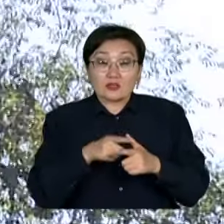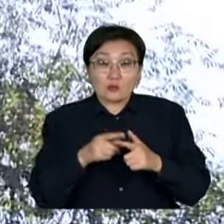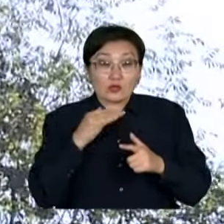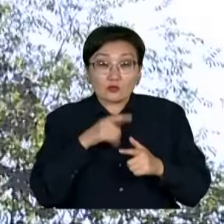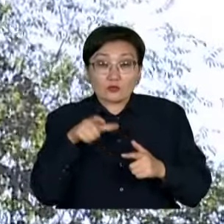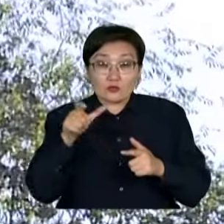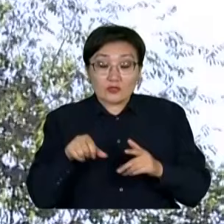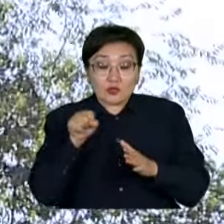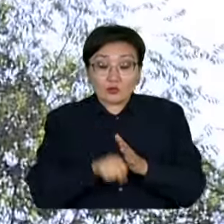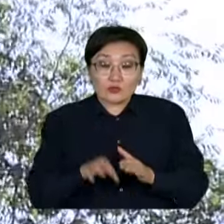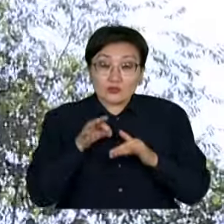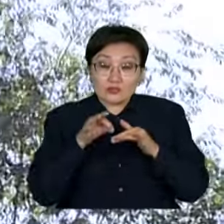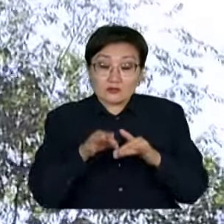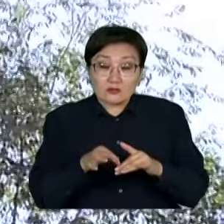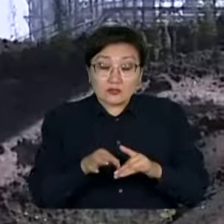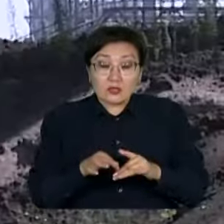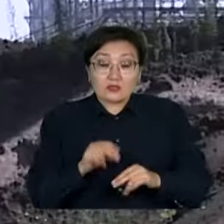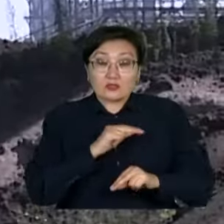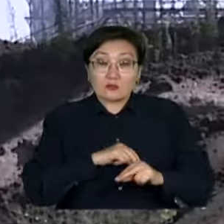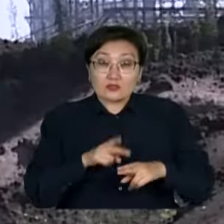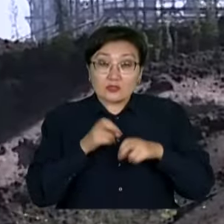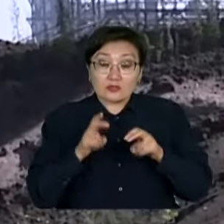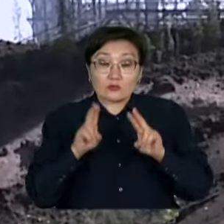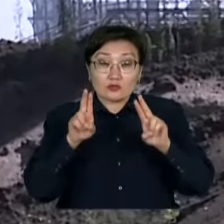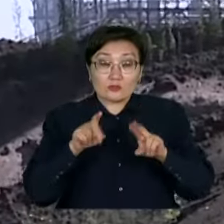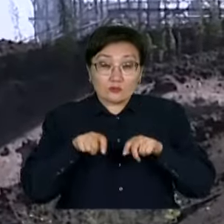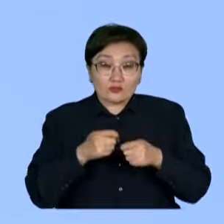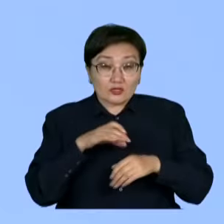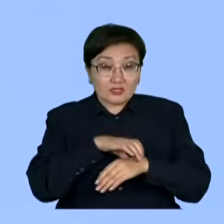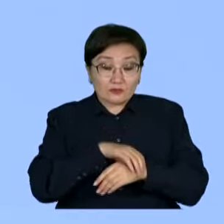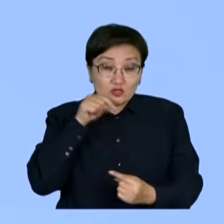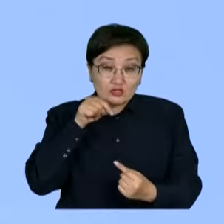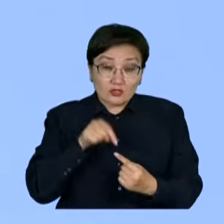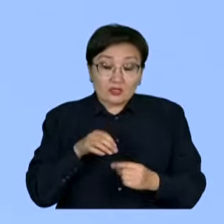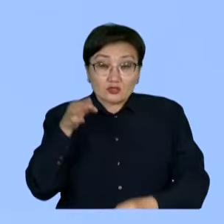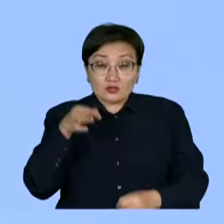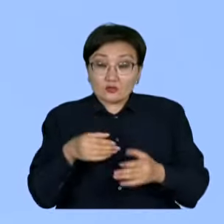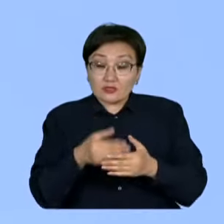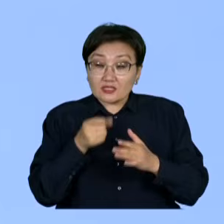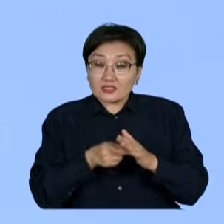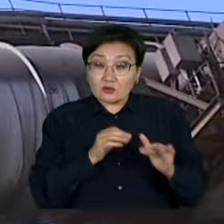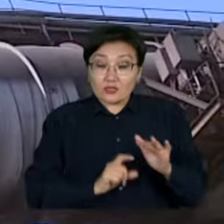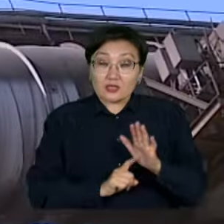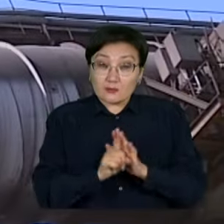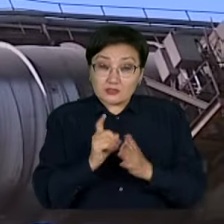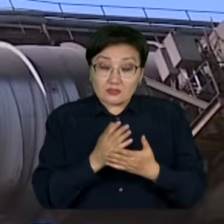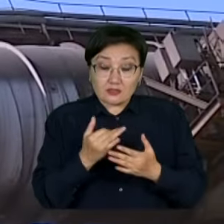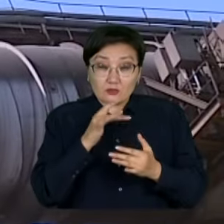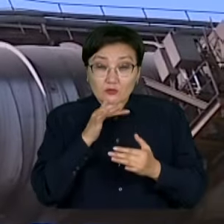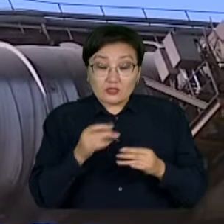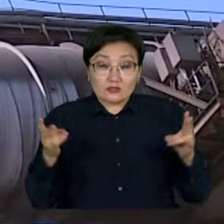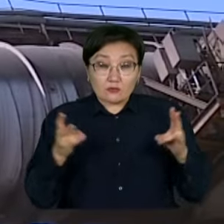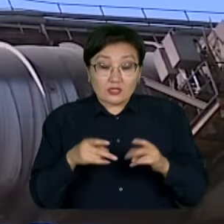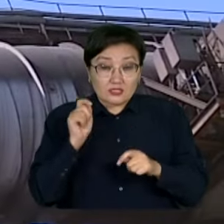да көп адамның өліміне әкеп соққан еңбек қауіпсіздігі ережелерін бұзу дерегіне сәйкес сотқа дейінгі тергеу амалдары басталды. Қазіргі уақытта